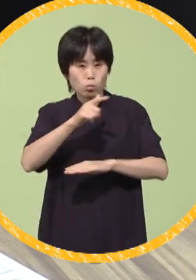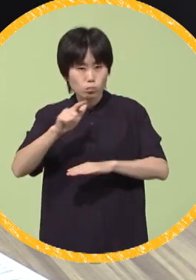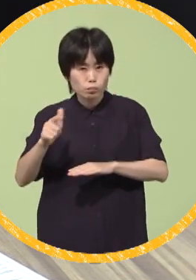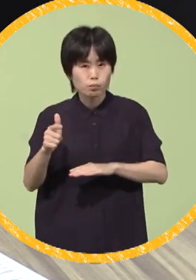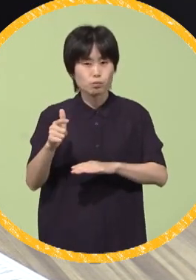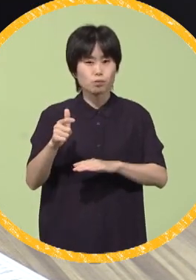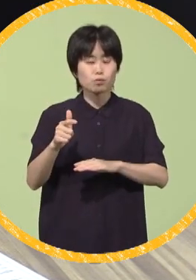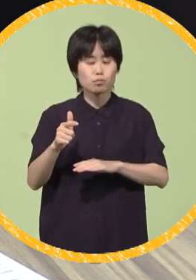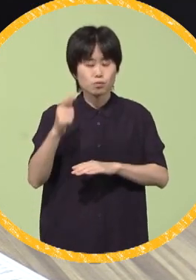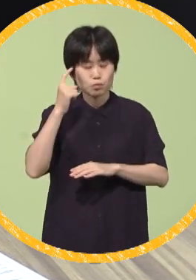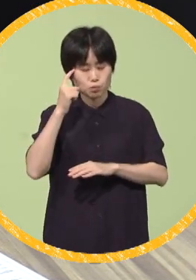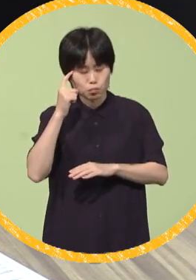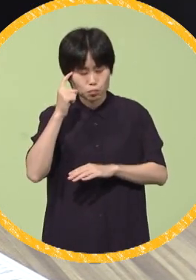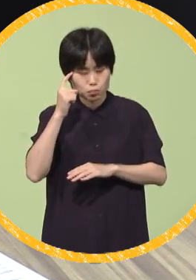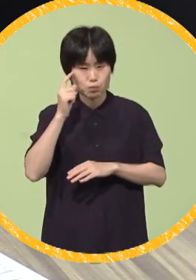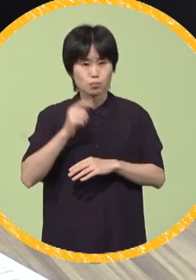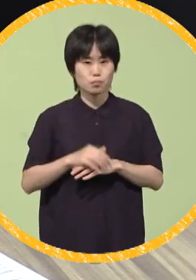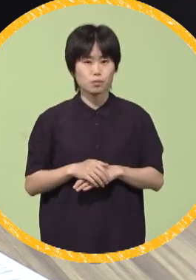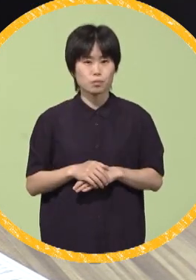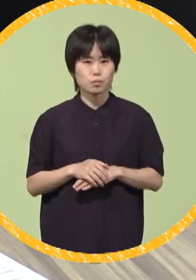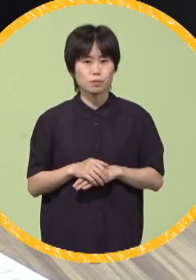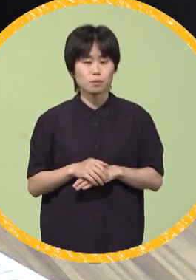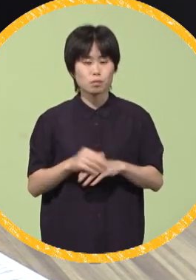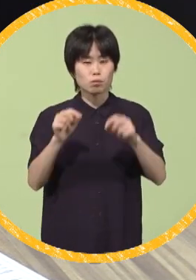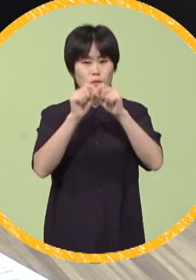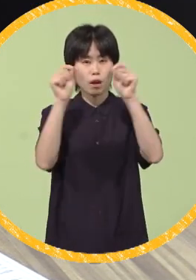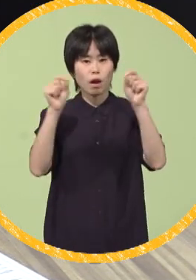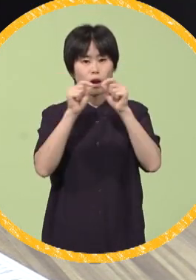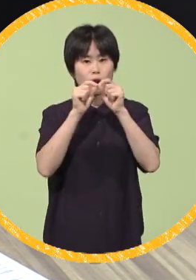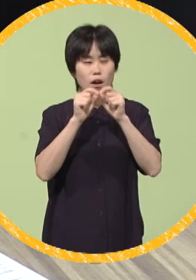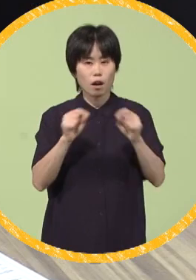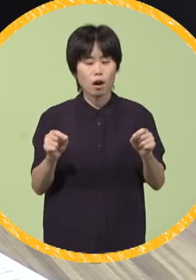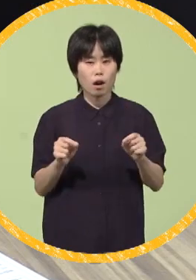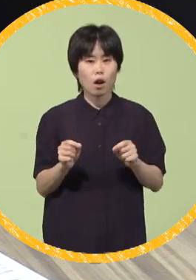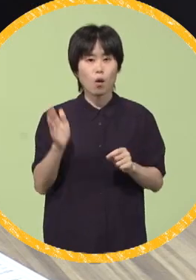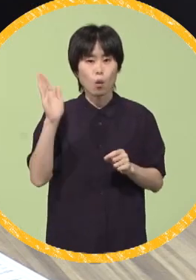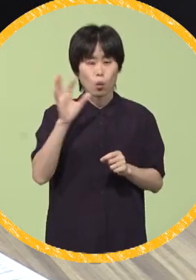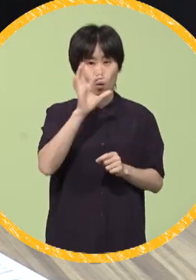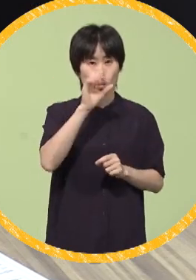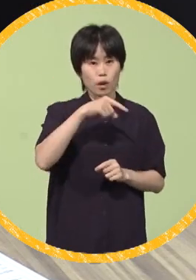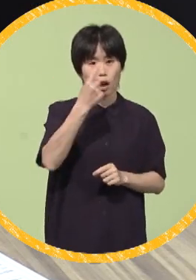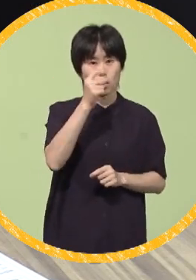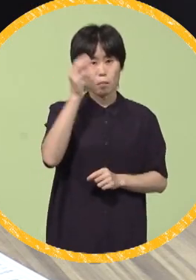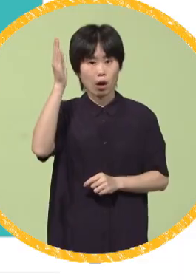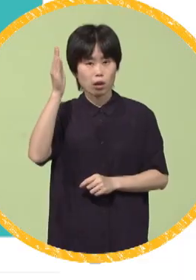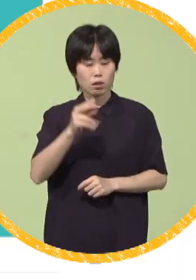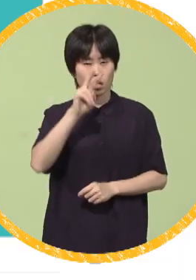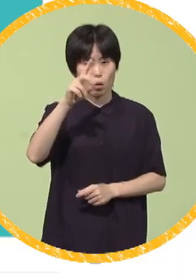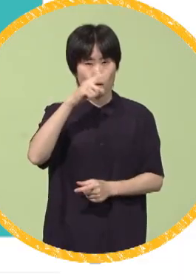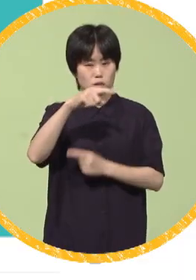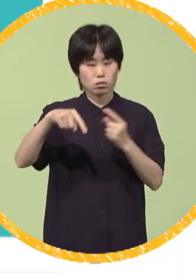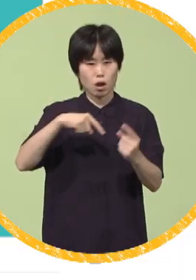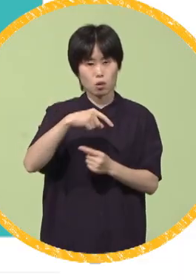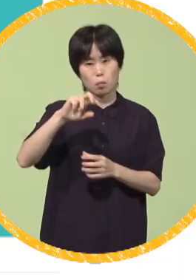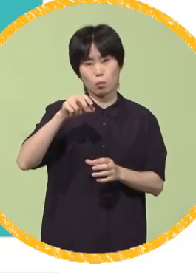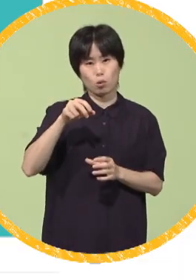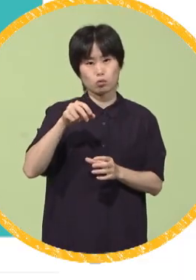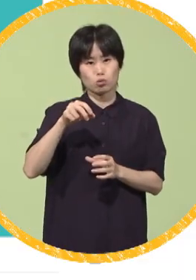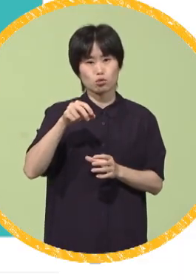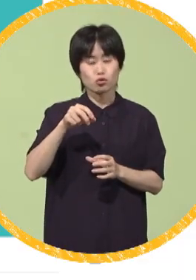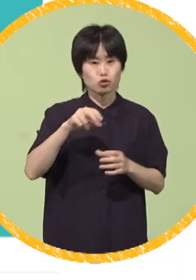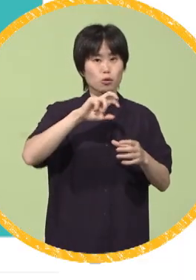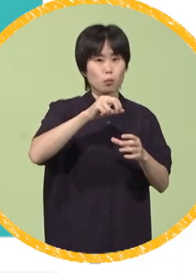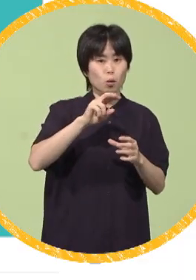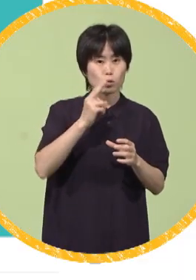り組みをしておりまして、そういった取り組みの成果として今回出てきたのがこの 100% リサイクルペットボトル、いわゆるそのボトルトゥーボトル